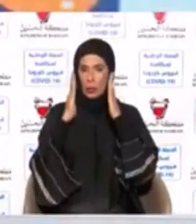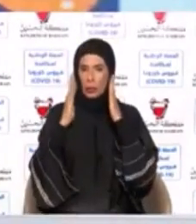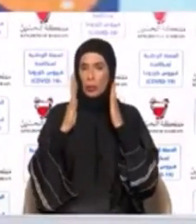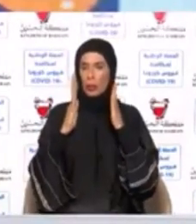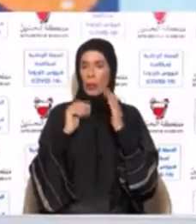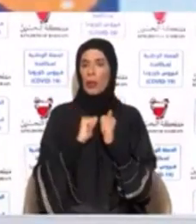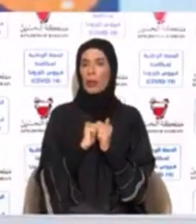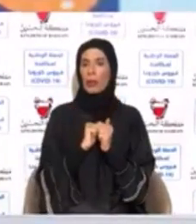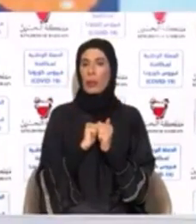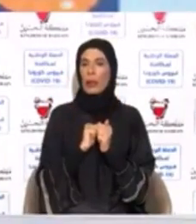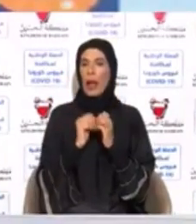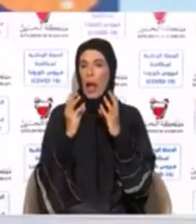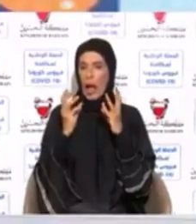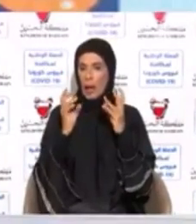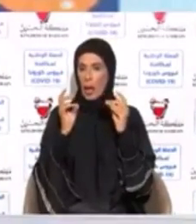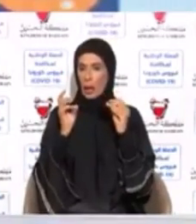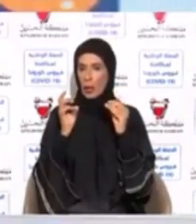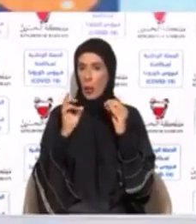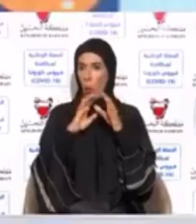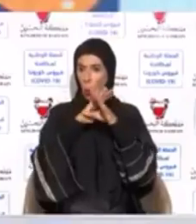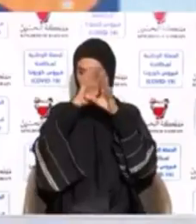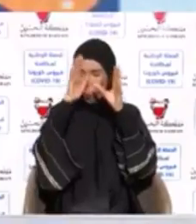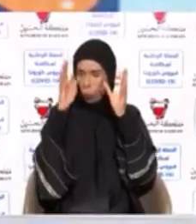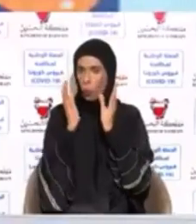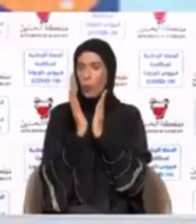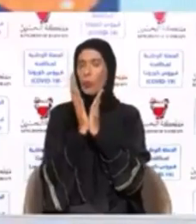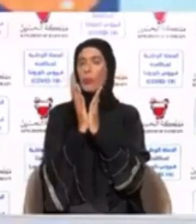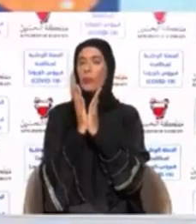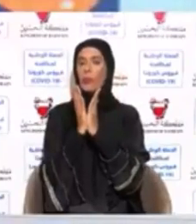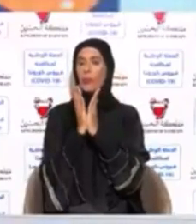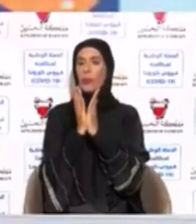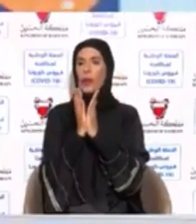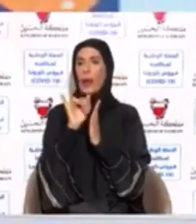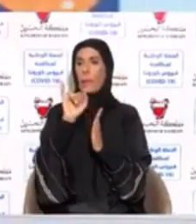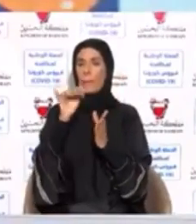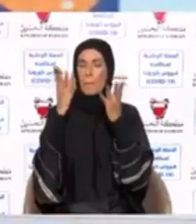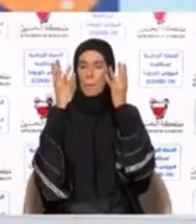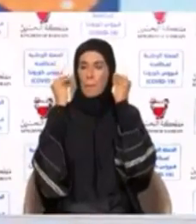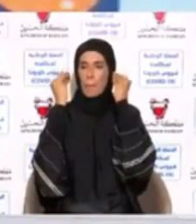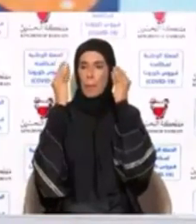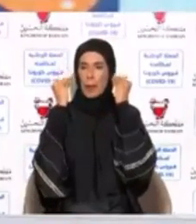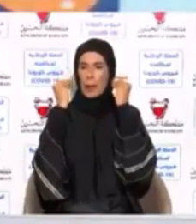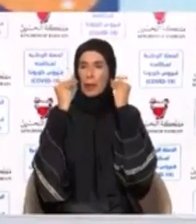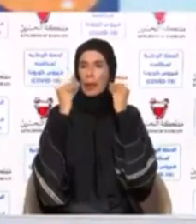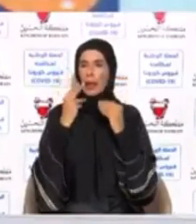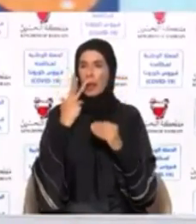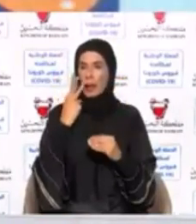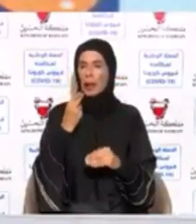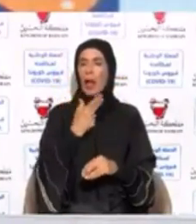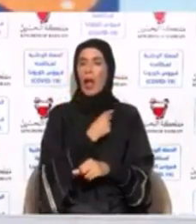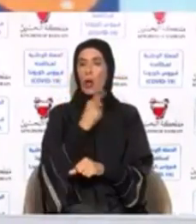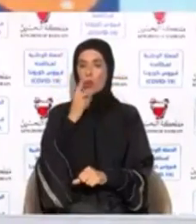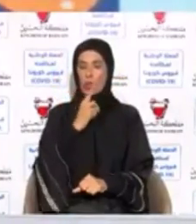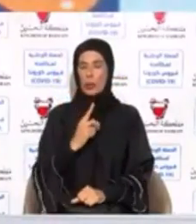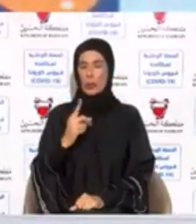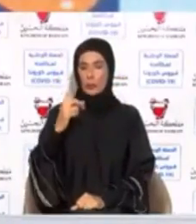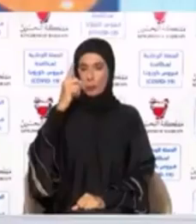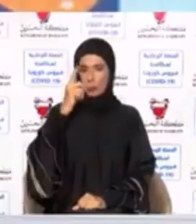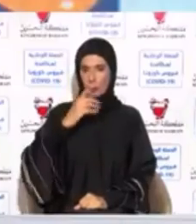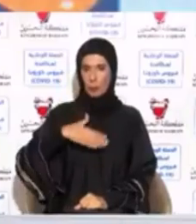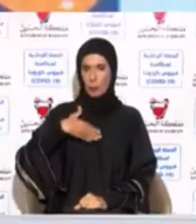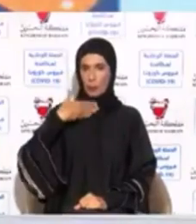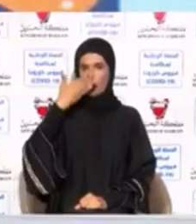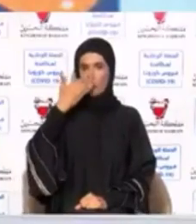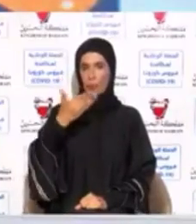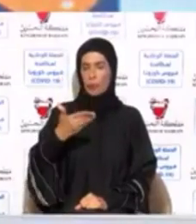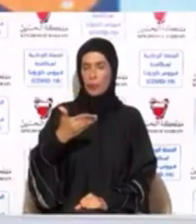جمع كل ما عندنا عدد كبير، كل ما يكون عندنا معلومات أكبر عن هذا اللقاح. وإن شاء الله بالعكس احنا نتمنى من